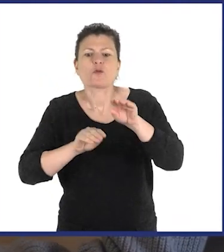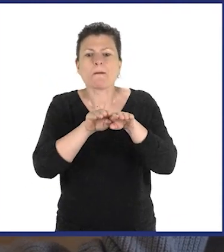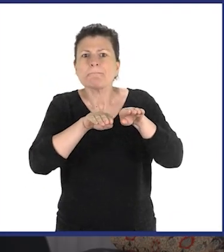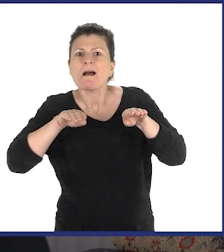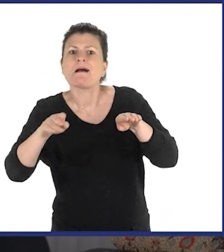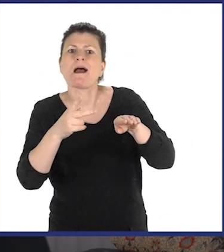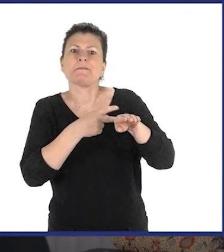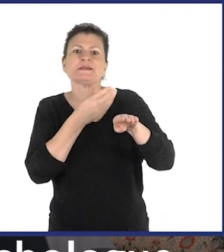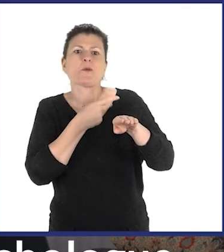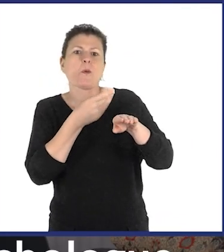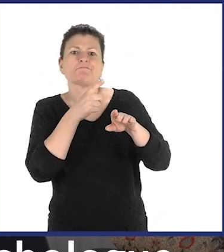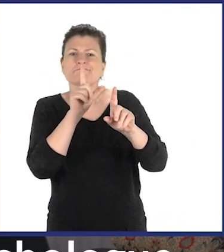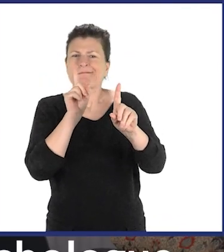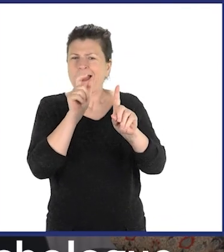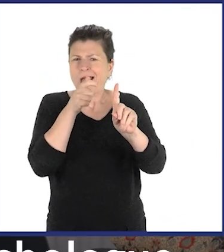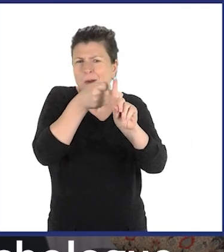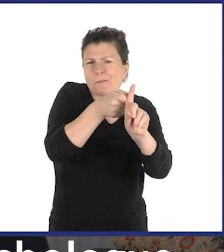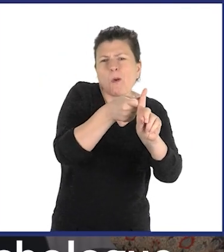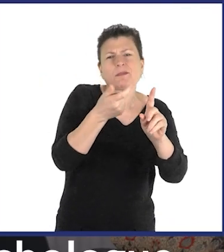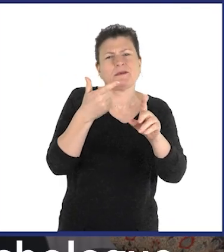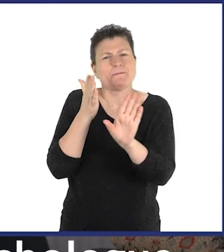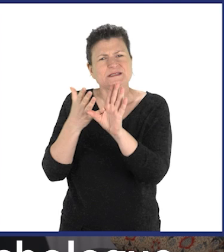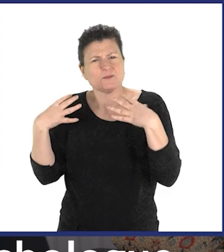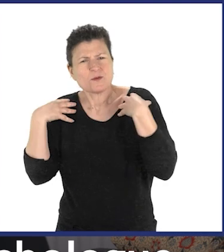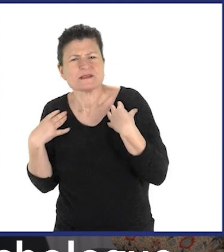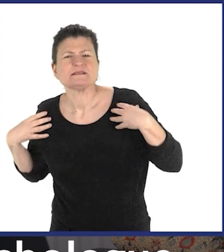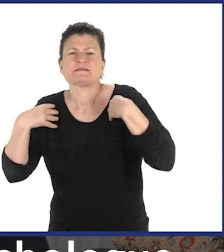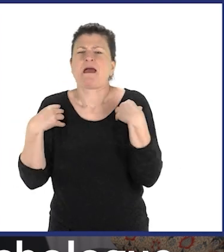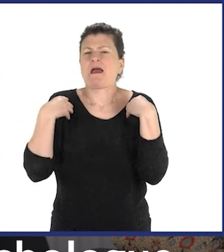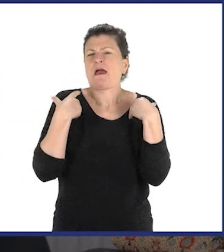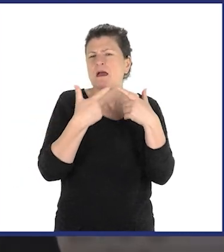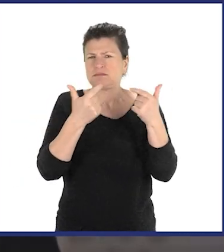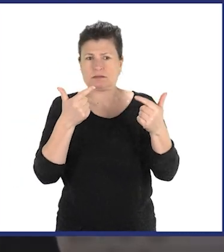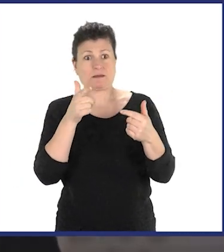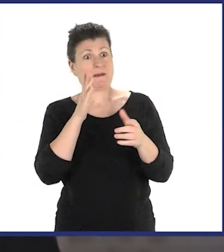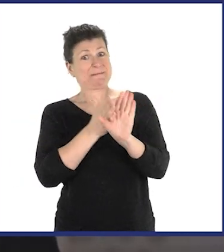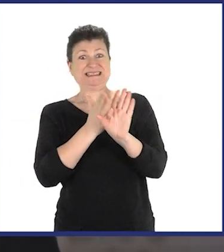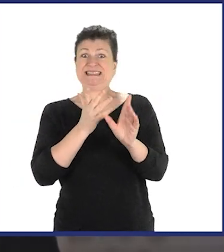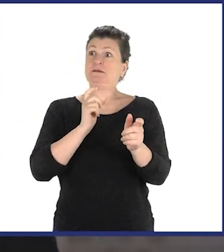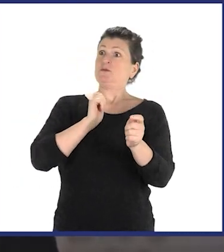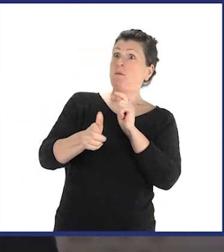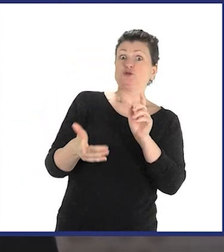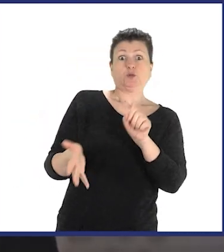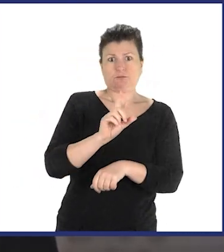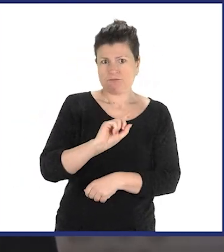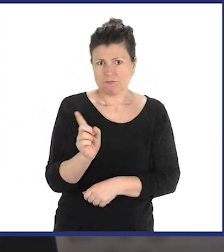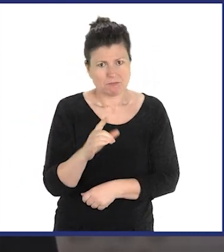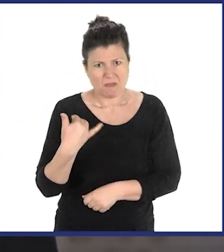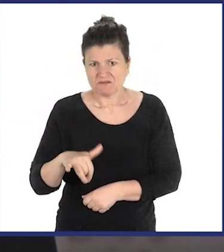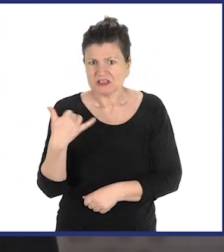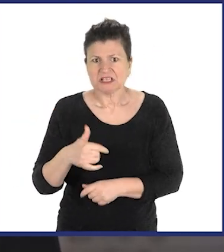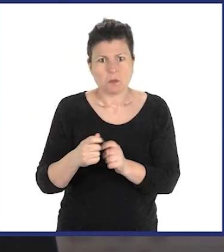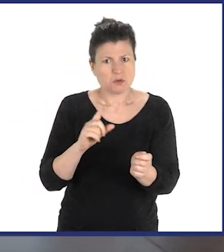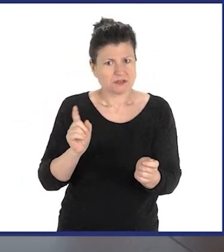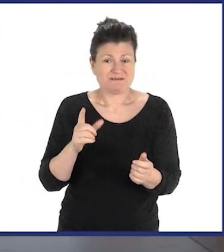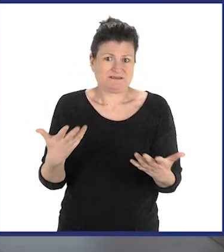soins paramédicaux, ergo, psychomotes, psy, parce que pas tous les psys, on puisse être remboursés. Aujourd'hui, on ne